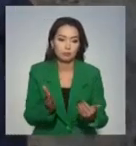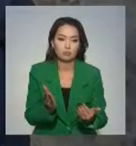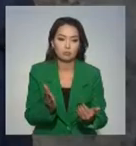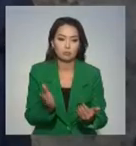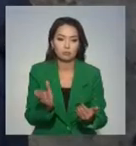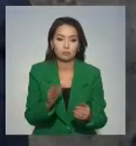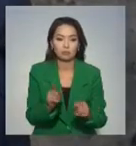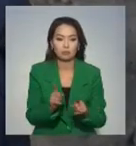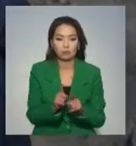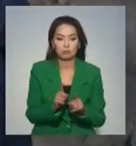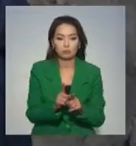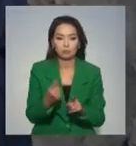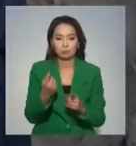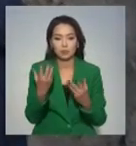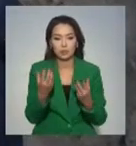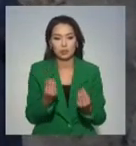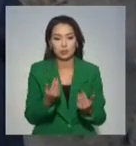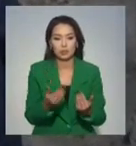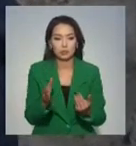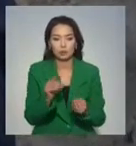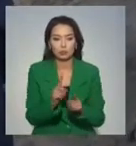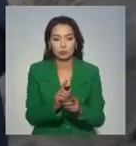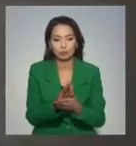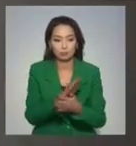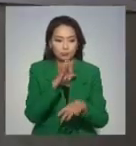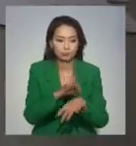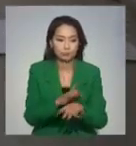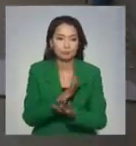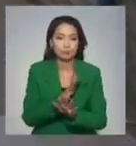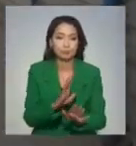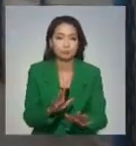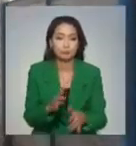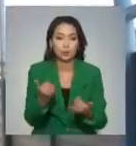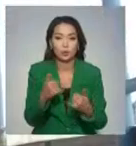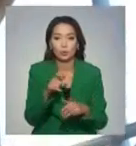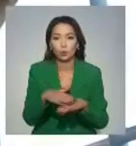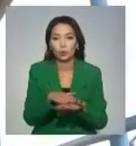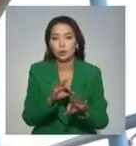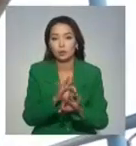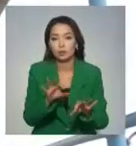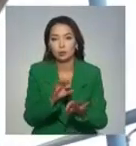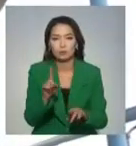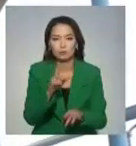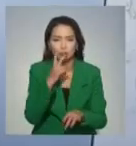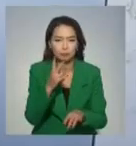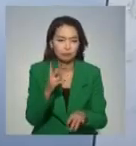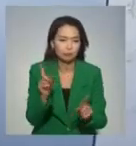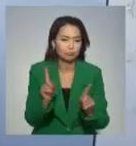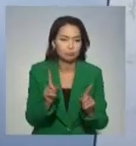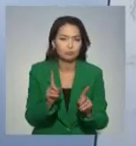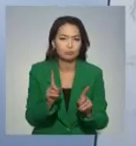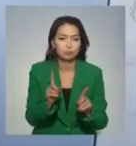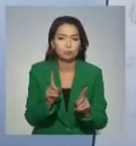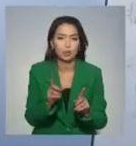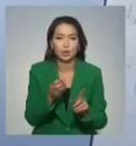Я вот сегодня приехала первый день. И для меня, конечно, это шок. Очевидцы рассказали, что заподозрил неладный сосед. Его